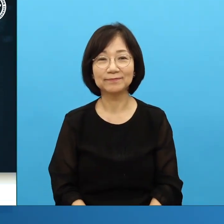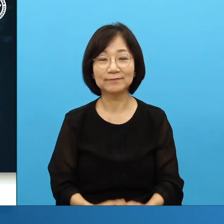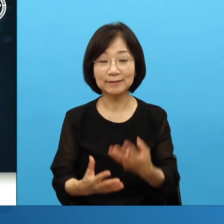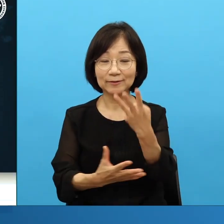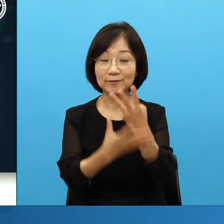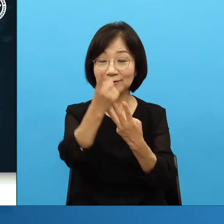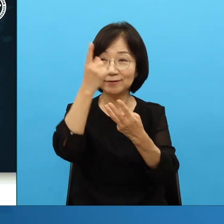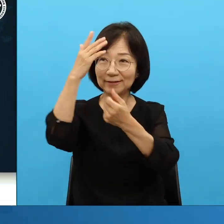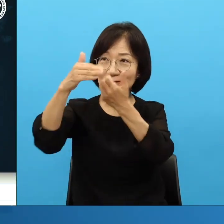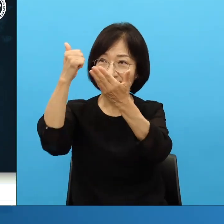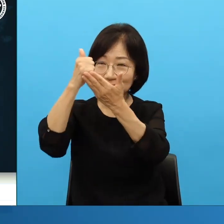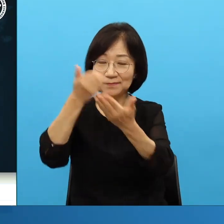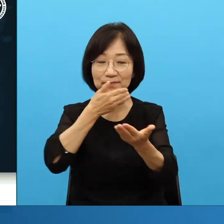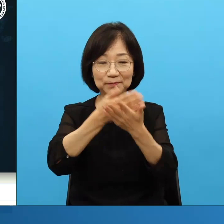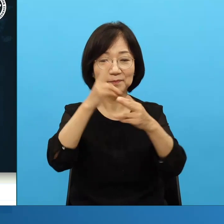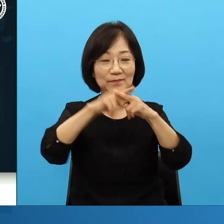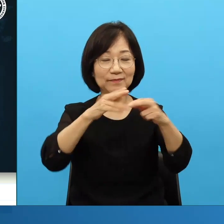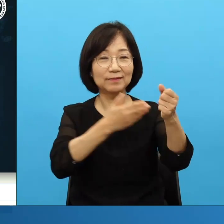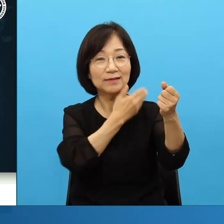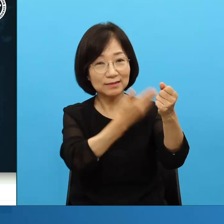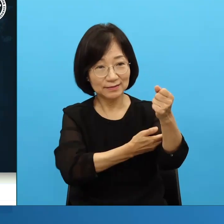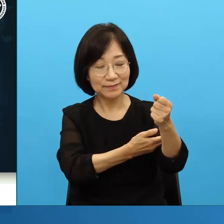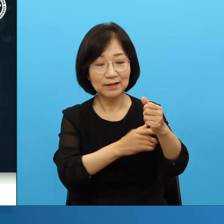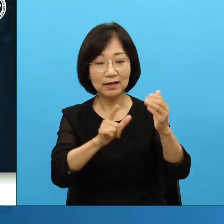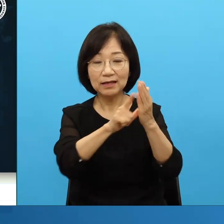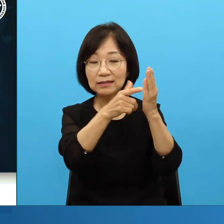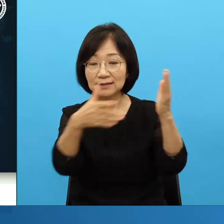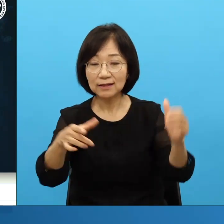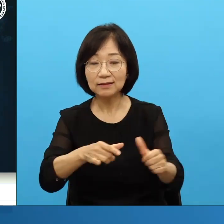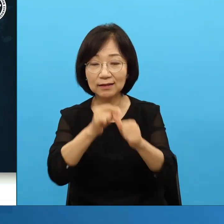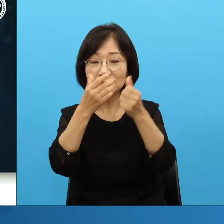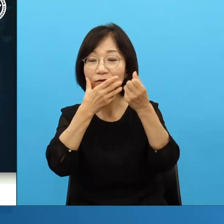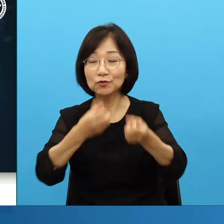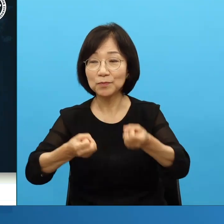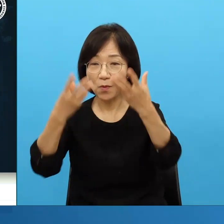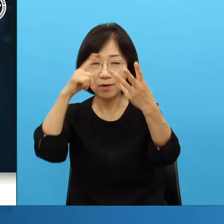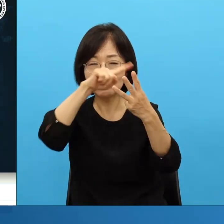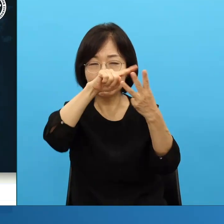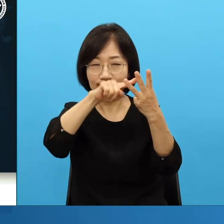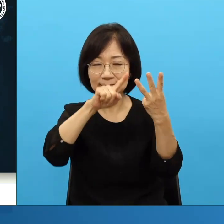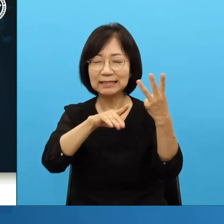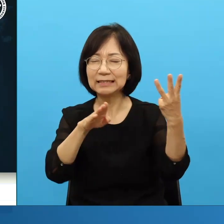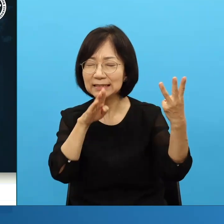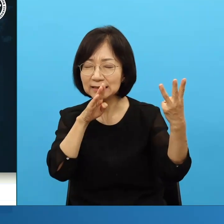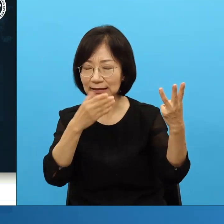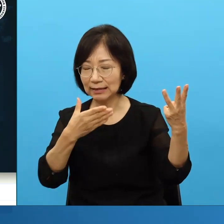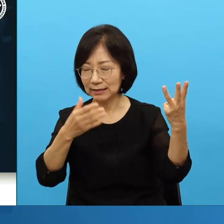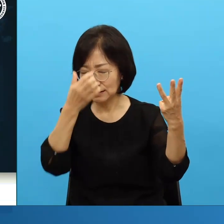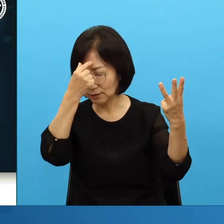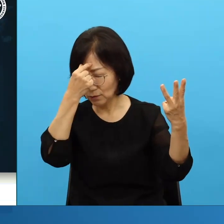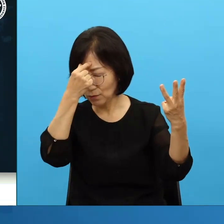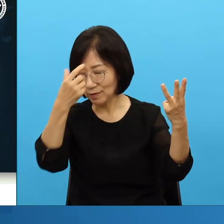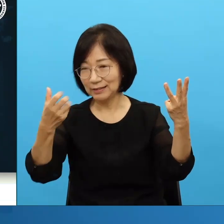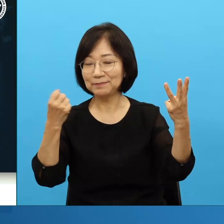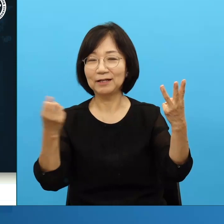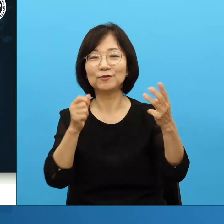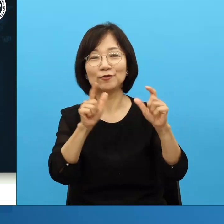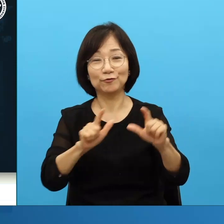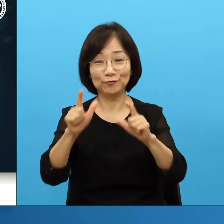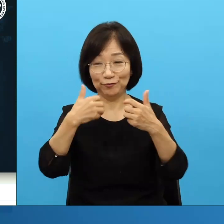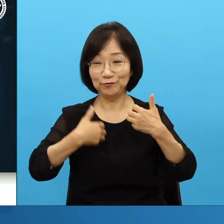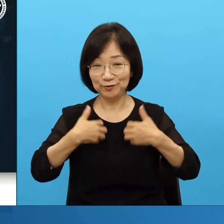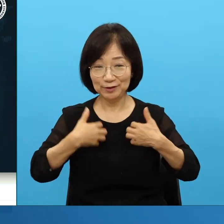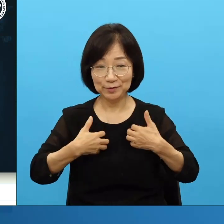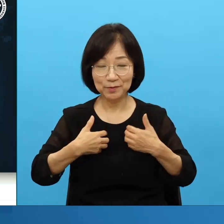성삼위 하나님과 보좌의 능력, 시대 살릴 축복을 실제 기도로 누리며 다가오는 WRC와 여름